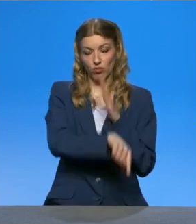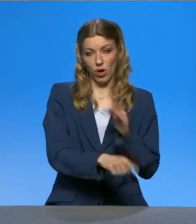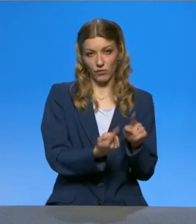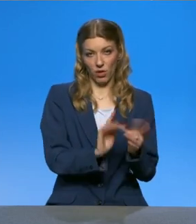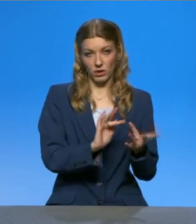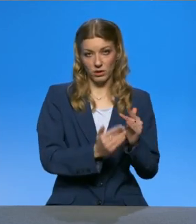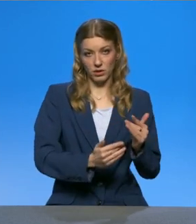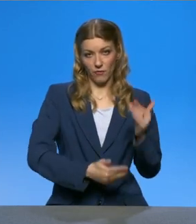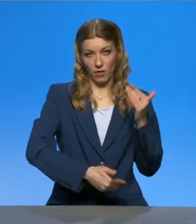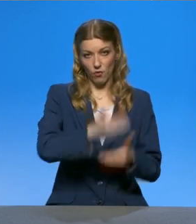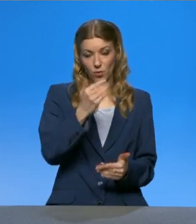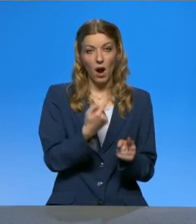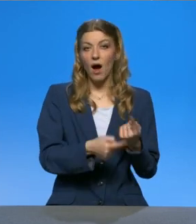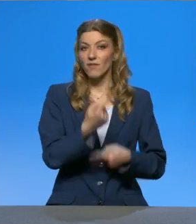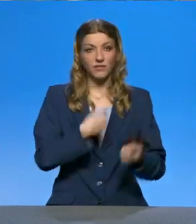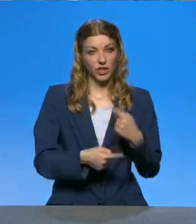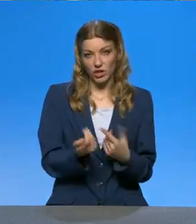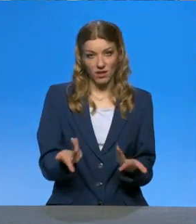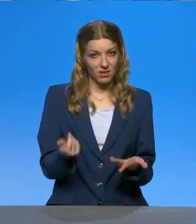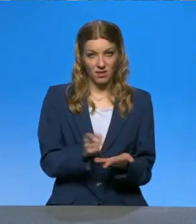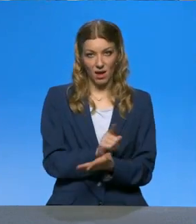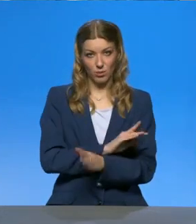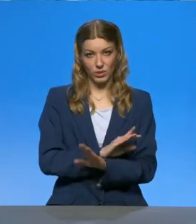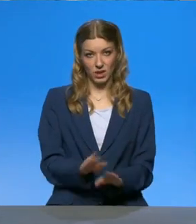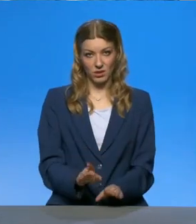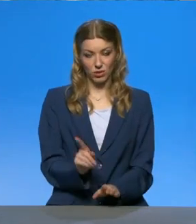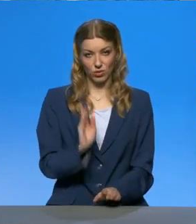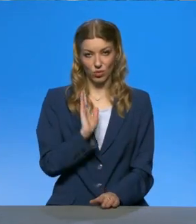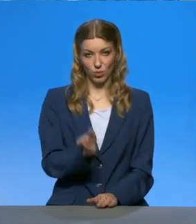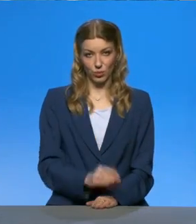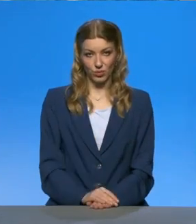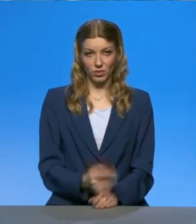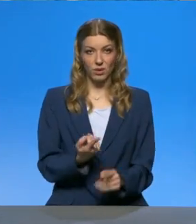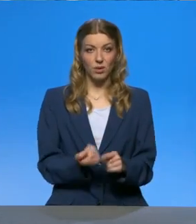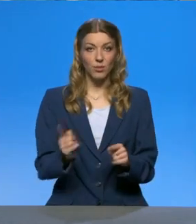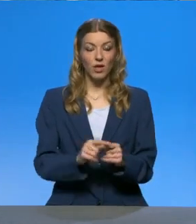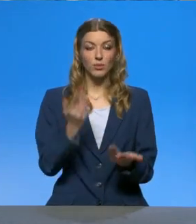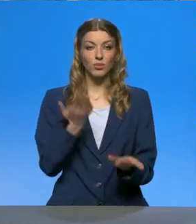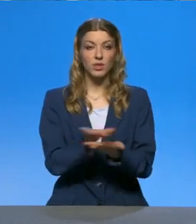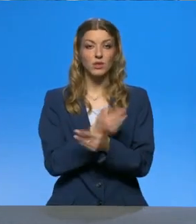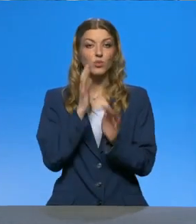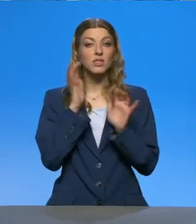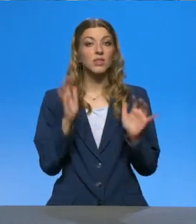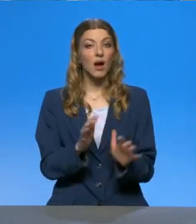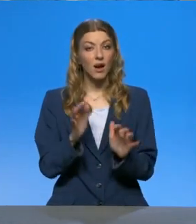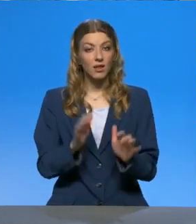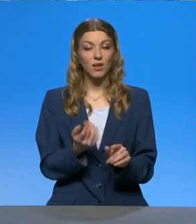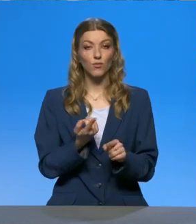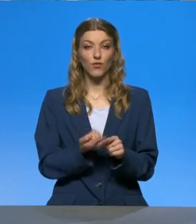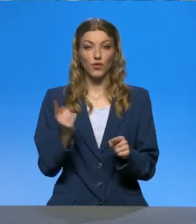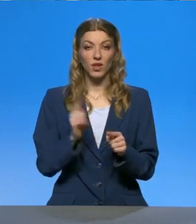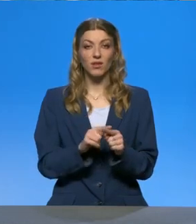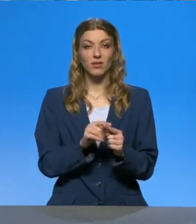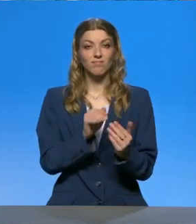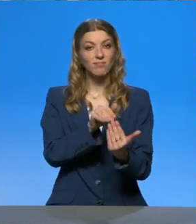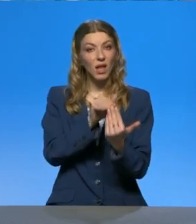деле не обязательная история, вообще не обязательная, да, и поэтому если мы сохраним человеческую вот это вот